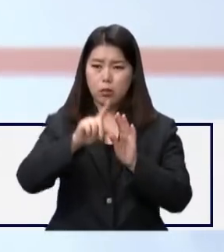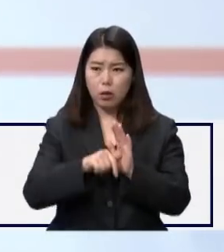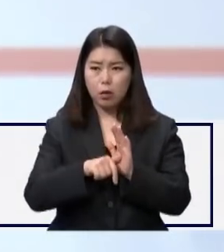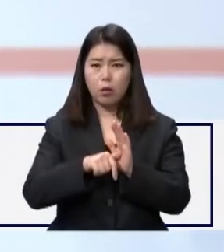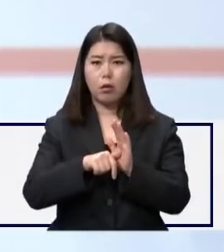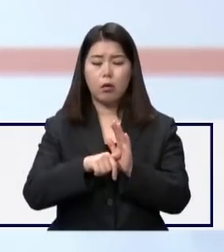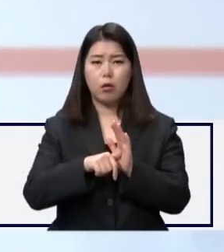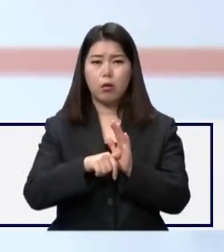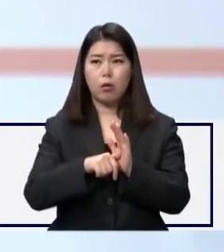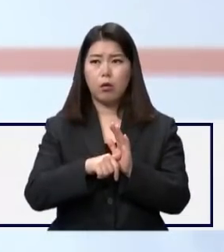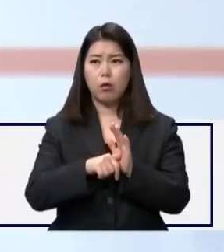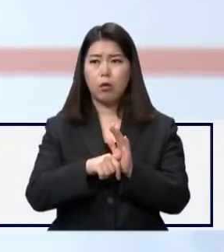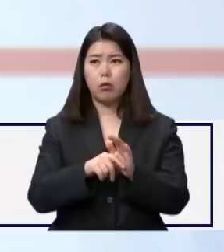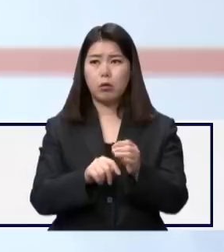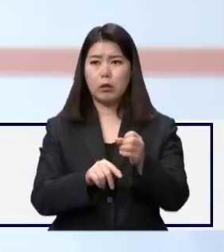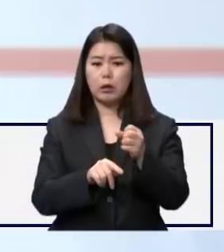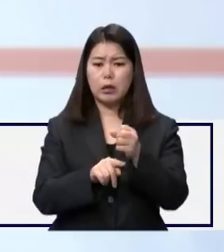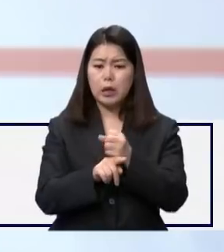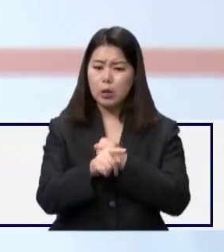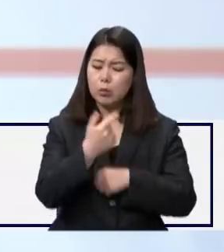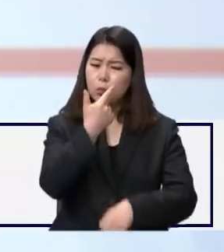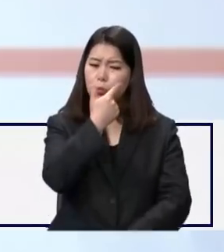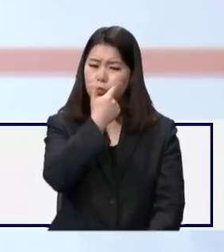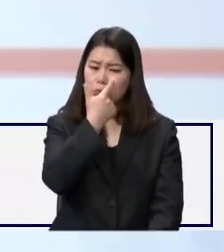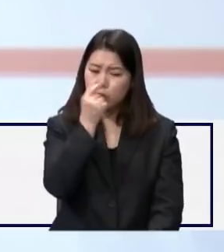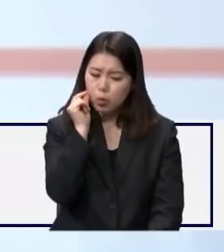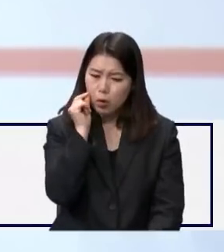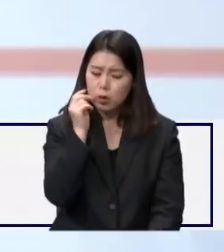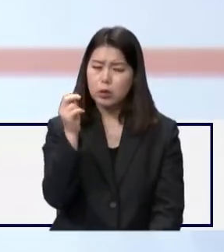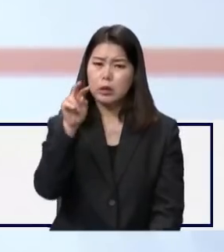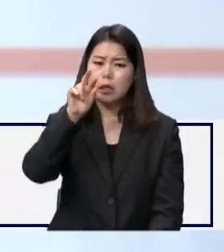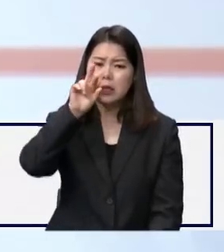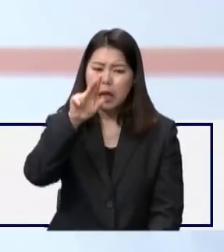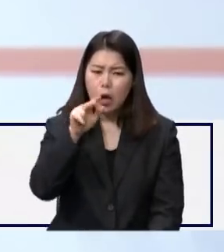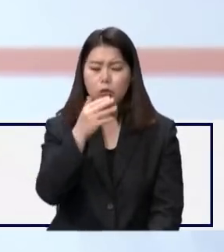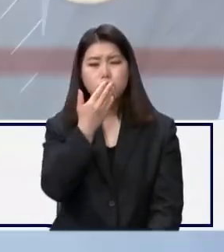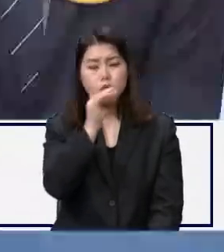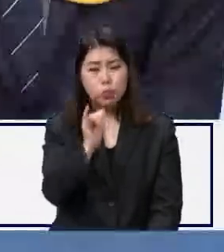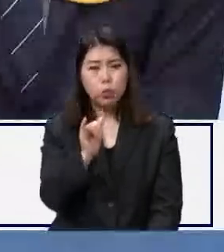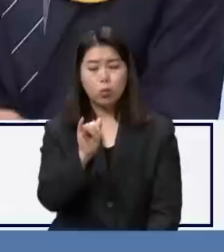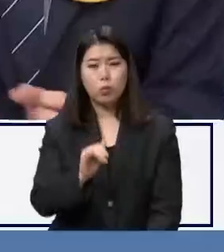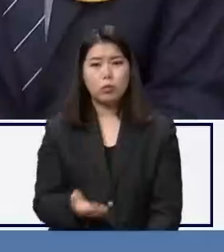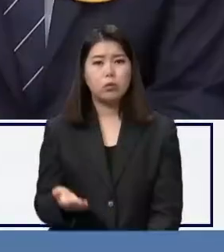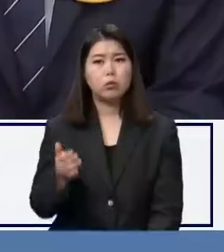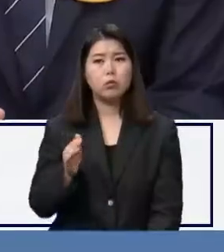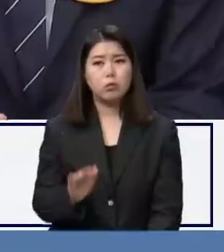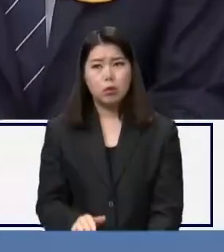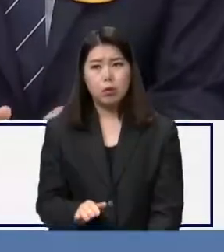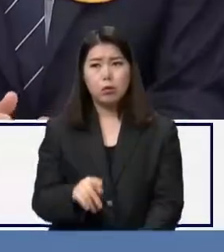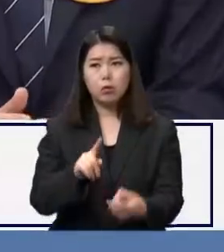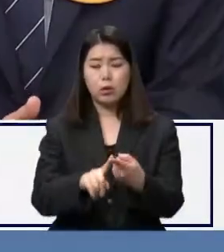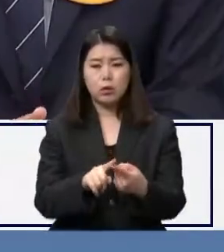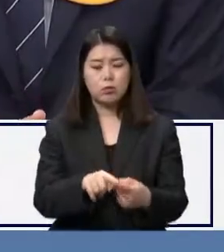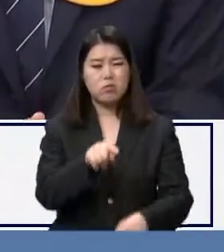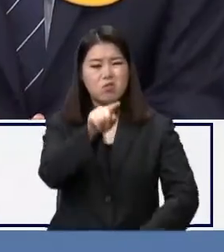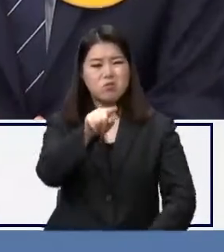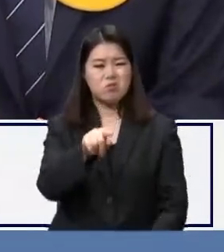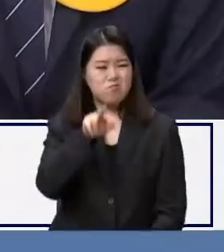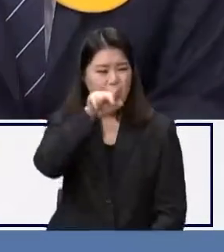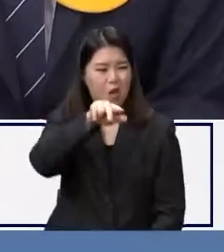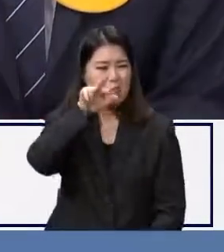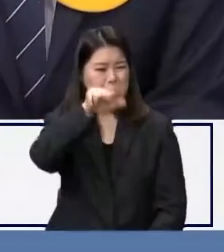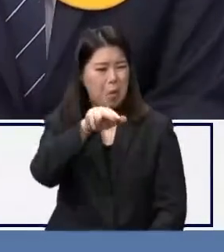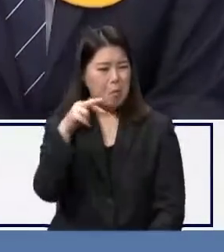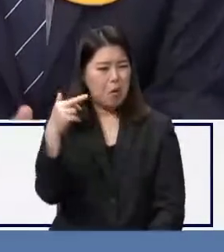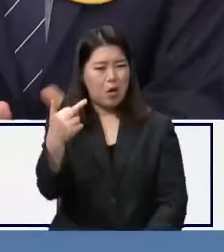거기에 대한 근거가 좀 부족할 수도 있고 아니면 틀릴 수도 있습니다 근데 지금 그것을 서로 꼬투리 잡아서 싸울